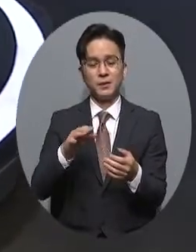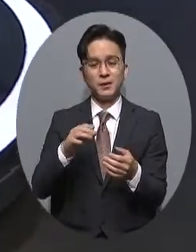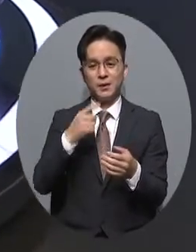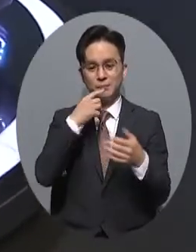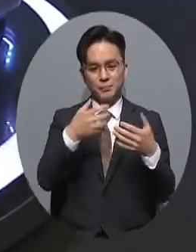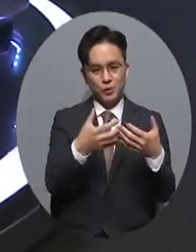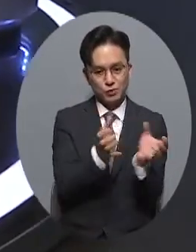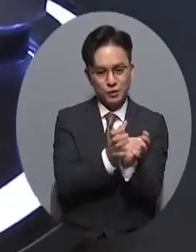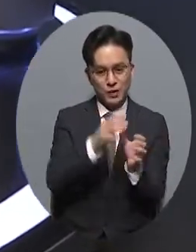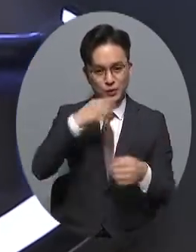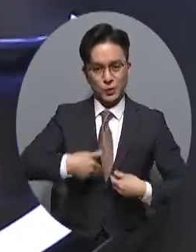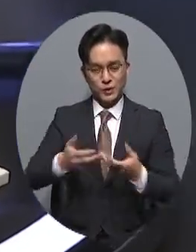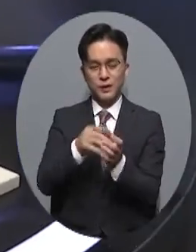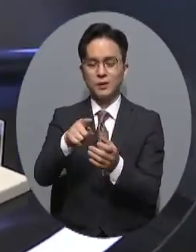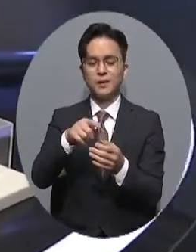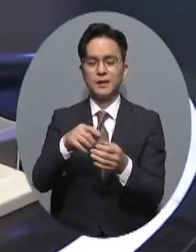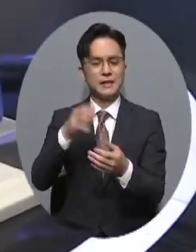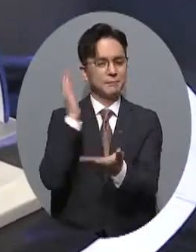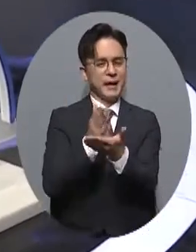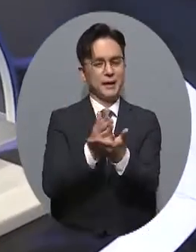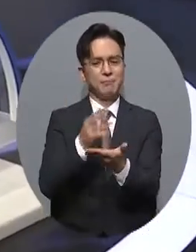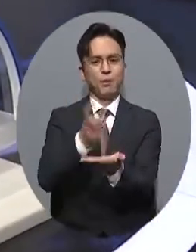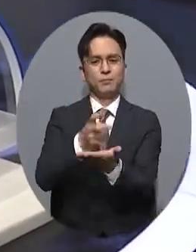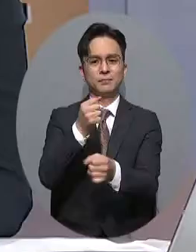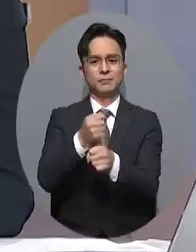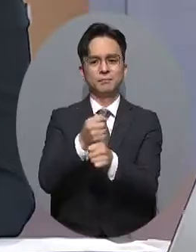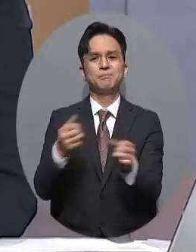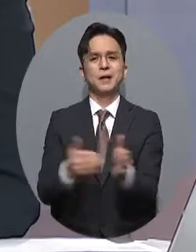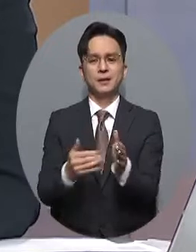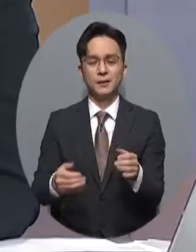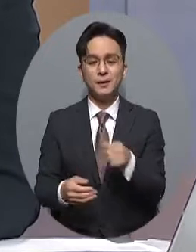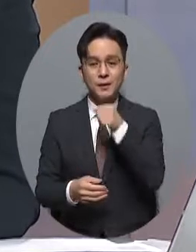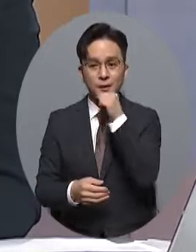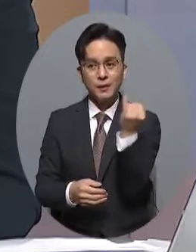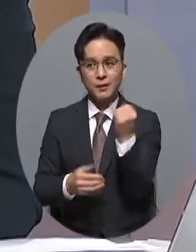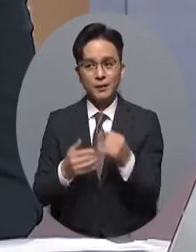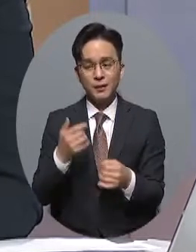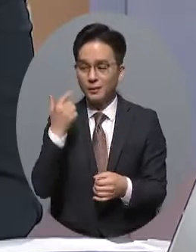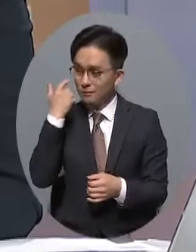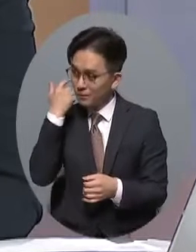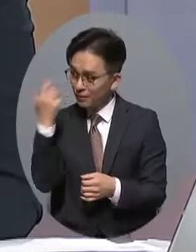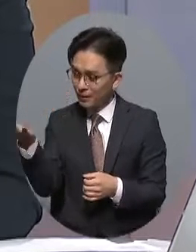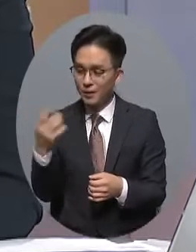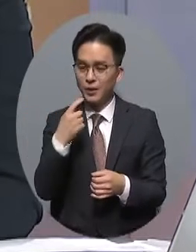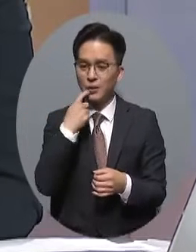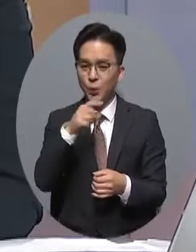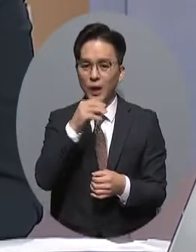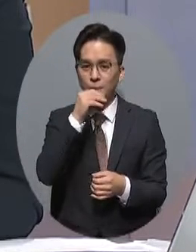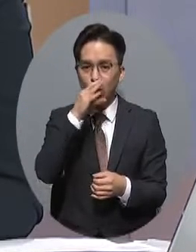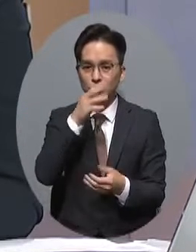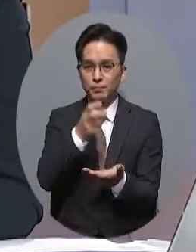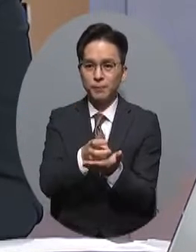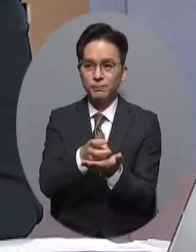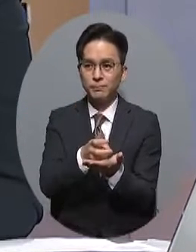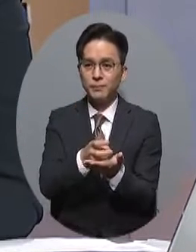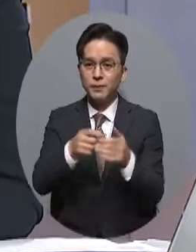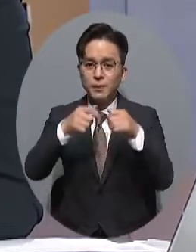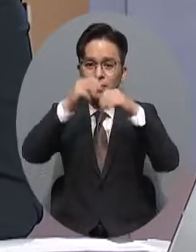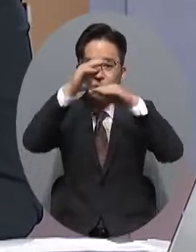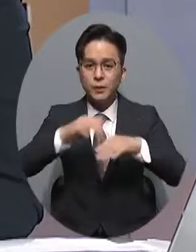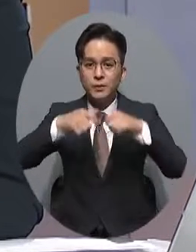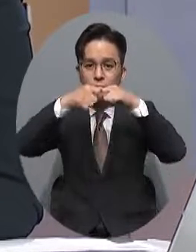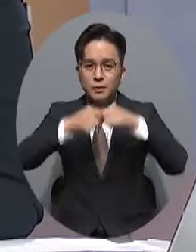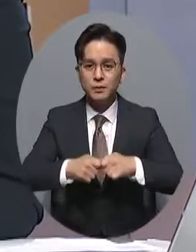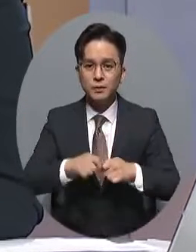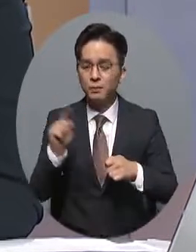안녕하세요 변호사님 먼저 여쭤볼게요 노란봉투법 앞서도 저희가 vc를 통해서 살짝 보여드리긴 했지만 구체적으로 어떻게